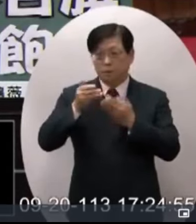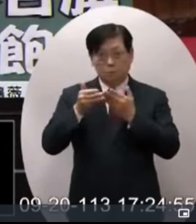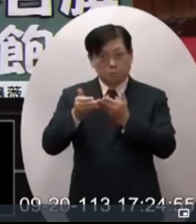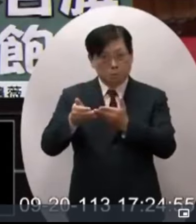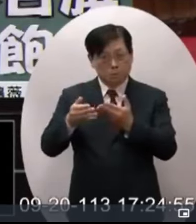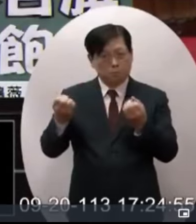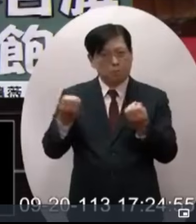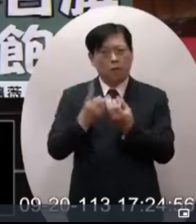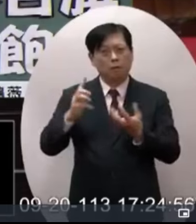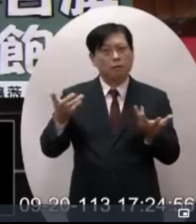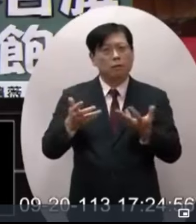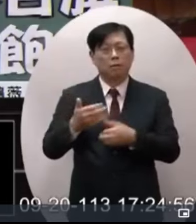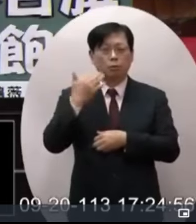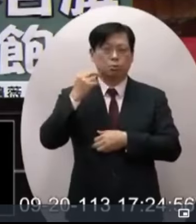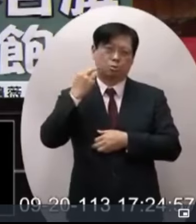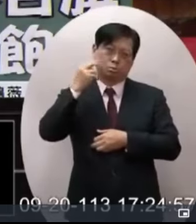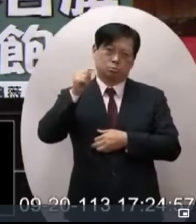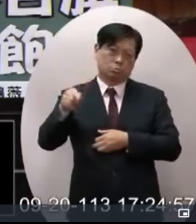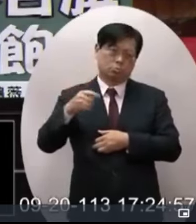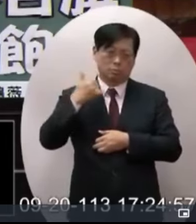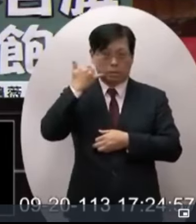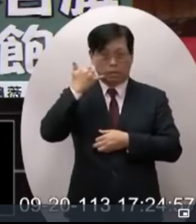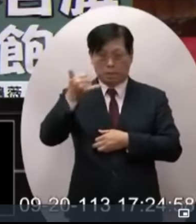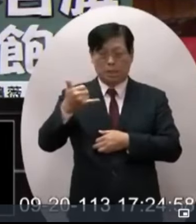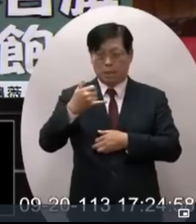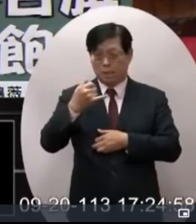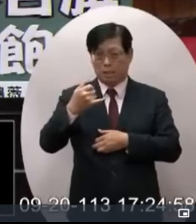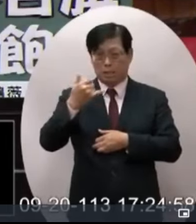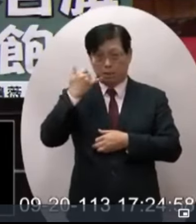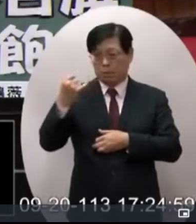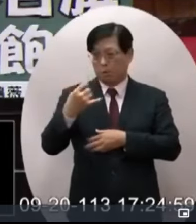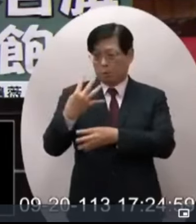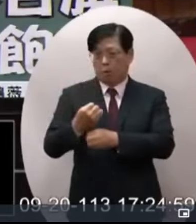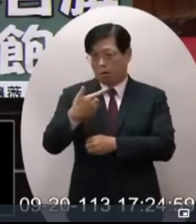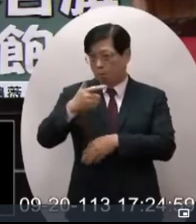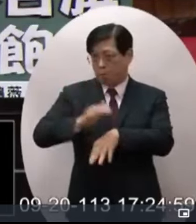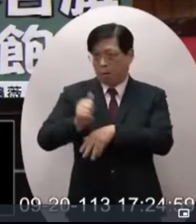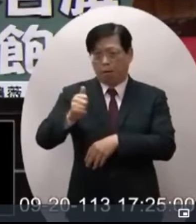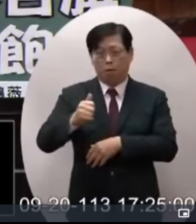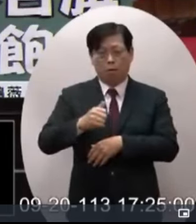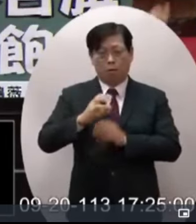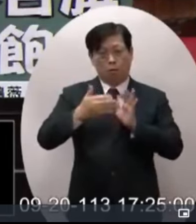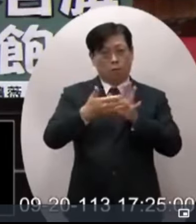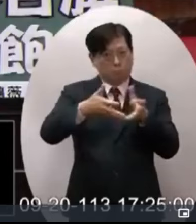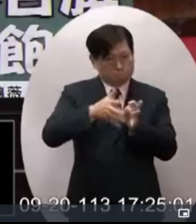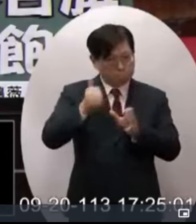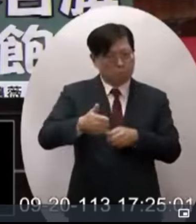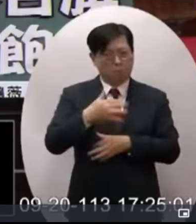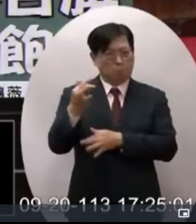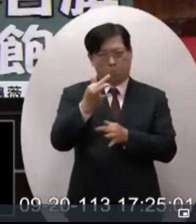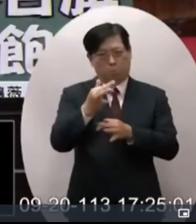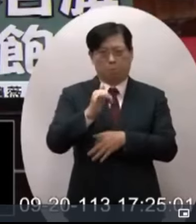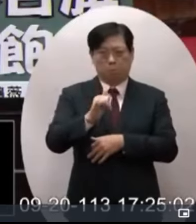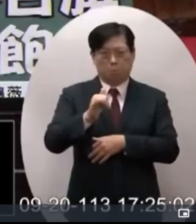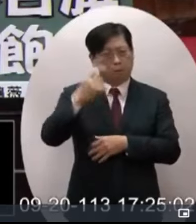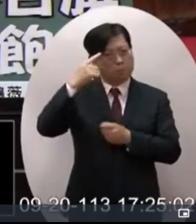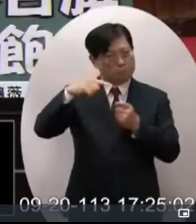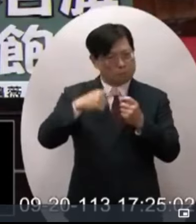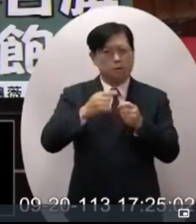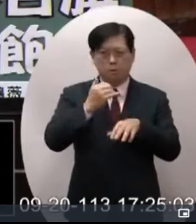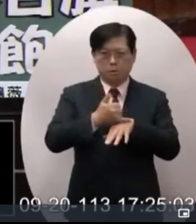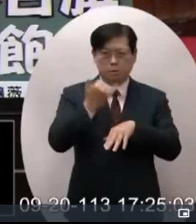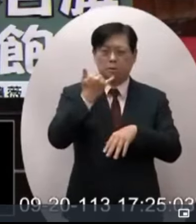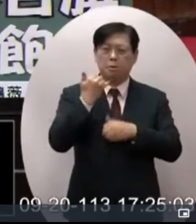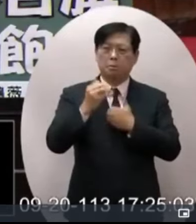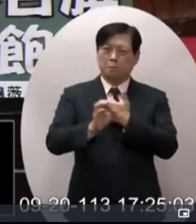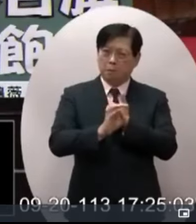船发生什么问题？如果你们觉得海鲲号很 OK， 国防部长不是在讲吗？我们会完成什么？明年就会完